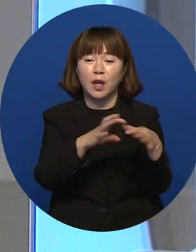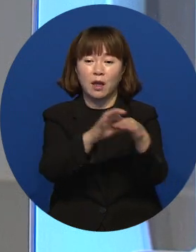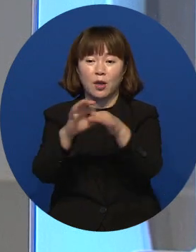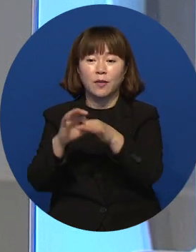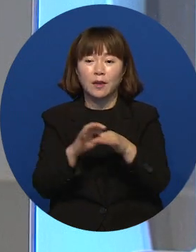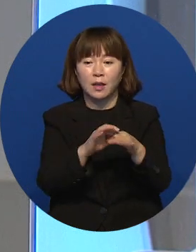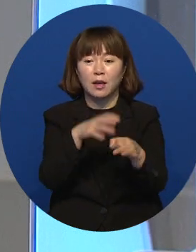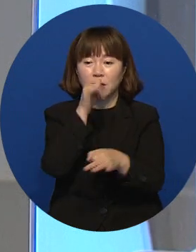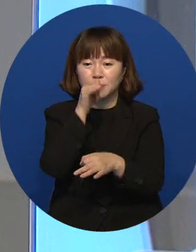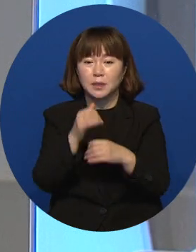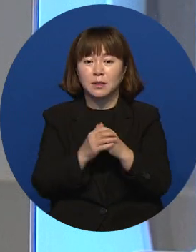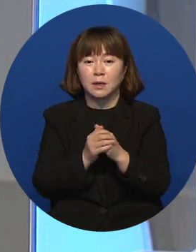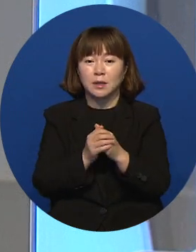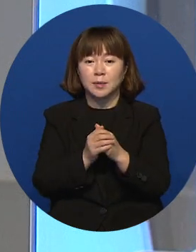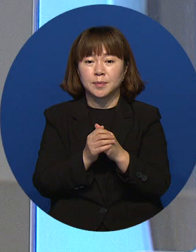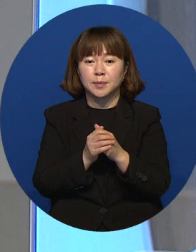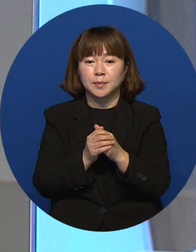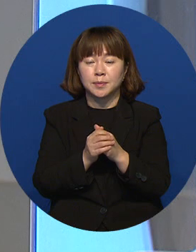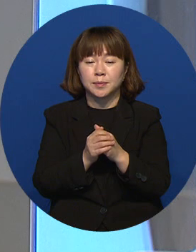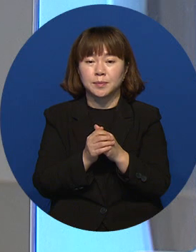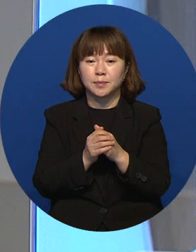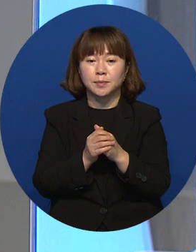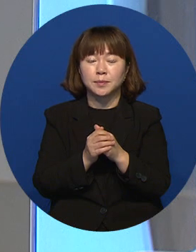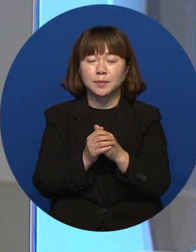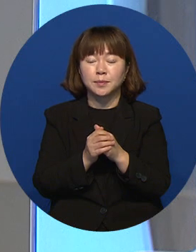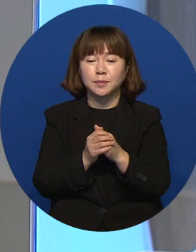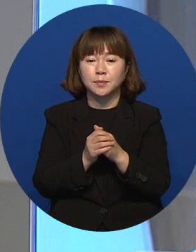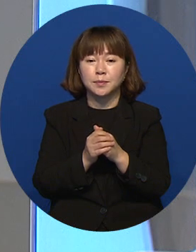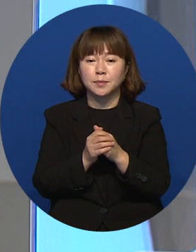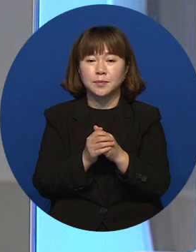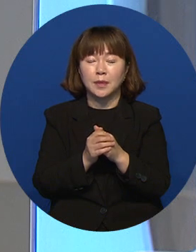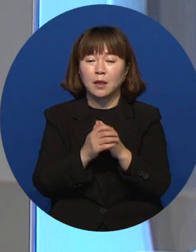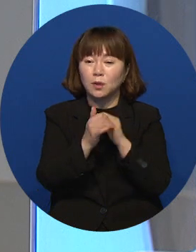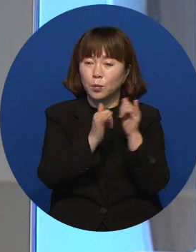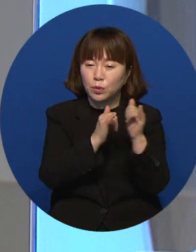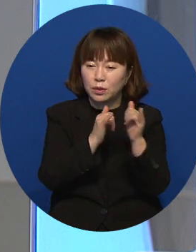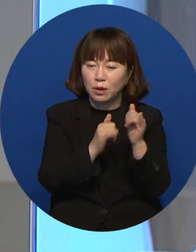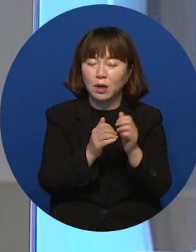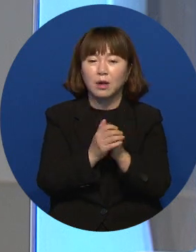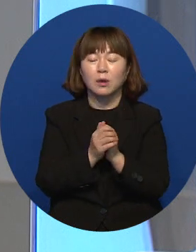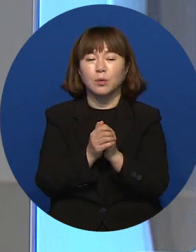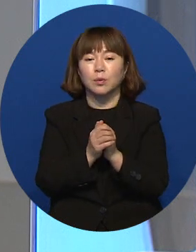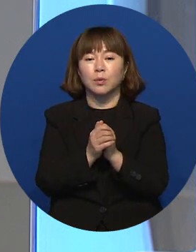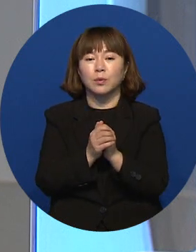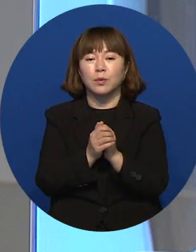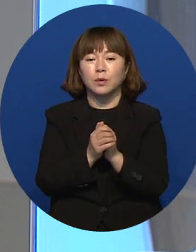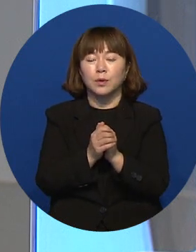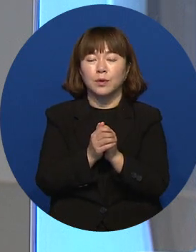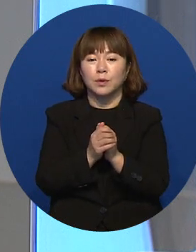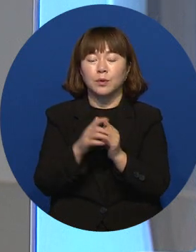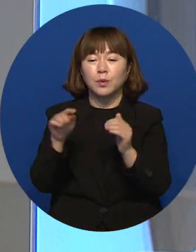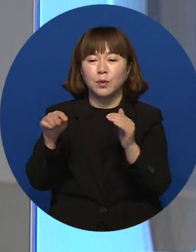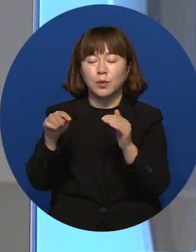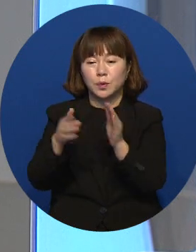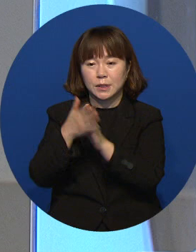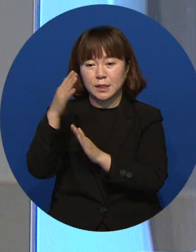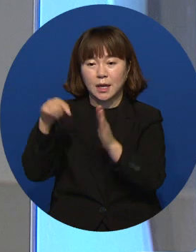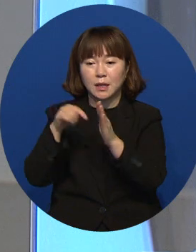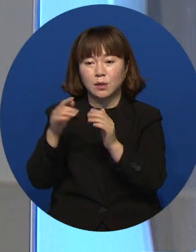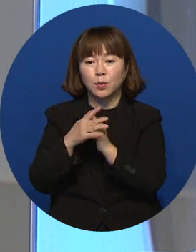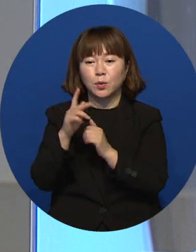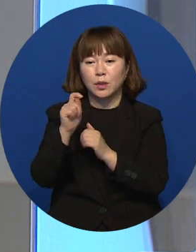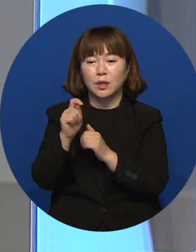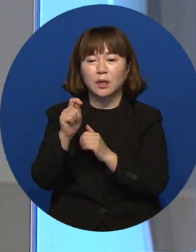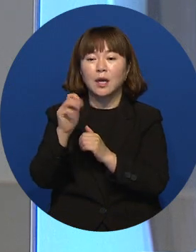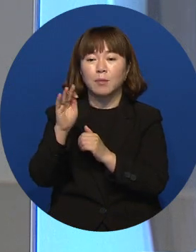이제 기관에서 확장자를 모니터링도 하고 제 톡 치료를 위한 또 시에도 tf 팀 을 마련 했구요 또 9회